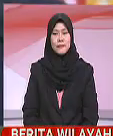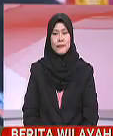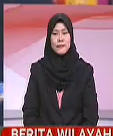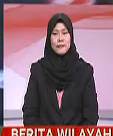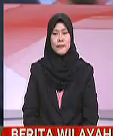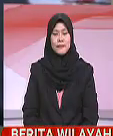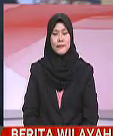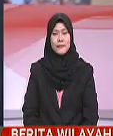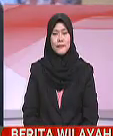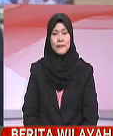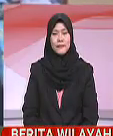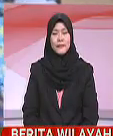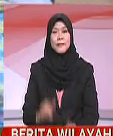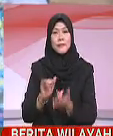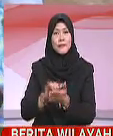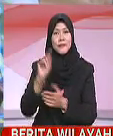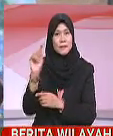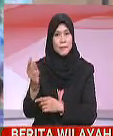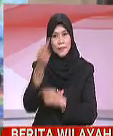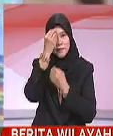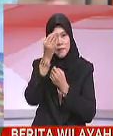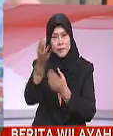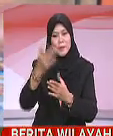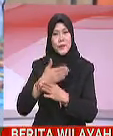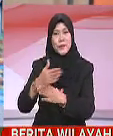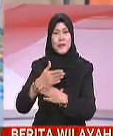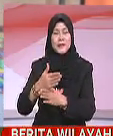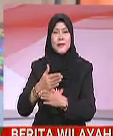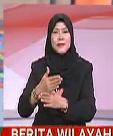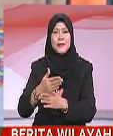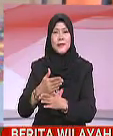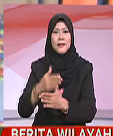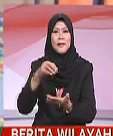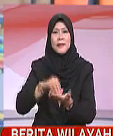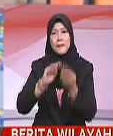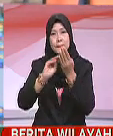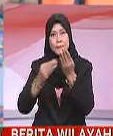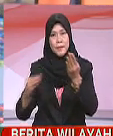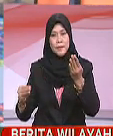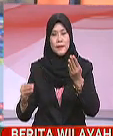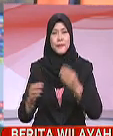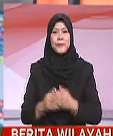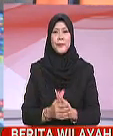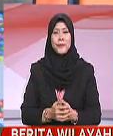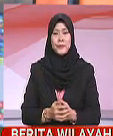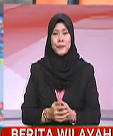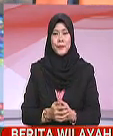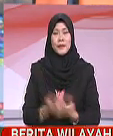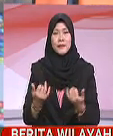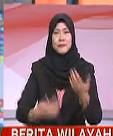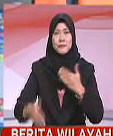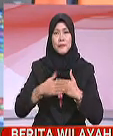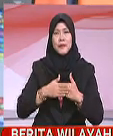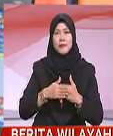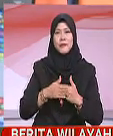Ya. Untuk itu, sekian saja perkongsian saya di Miri. Catherine Igang kembali ke